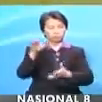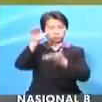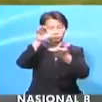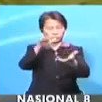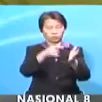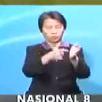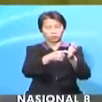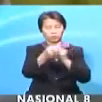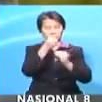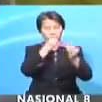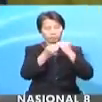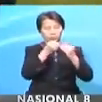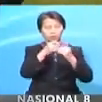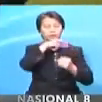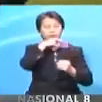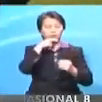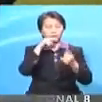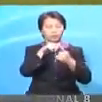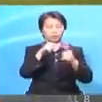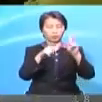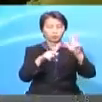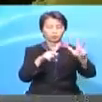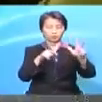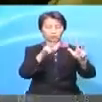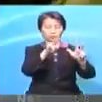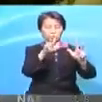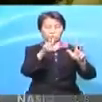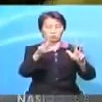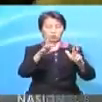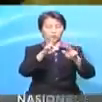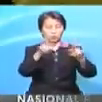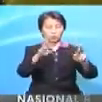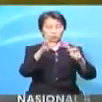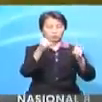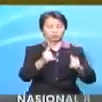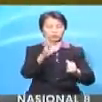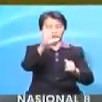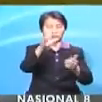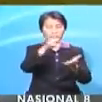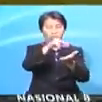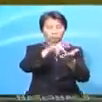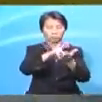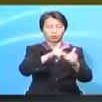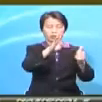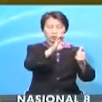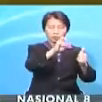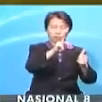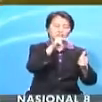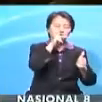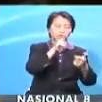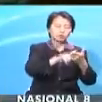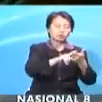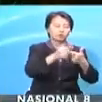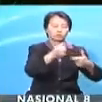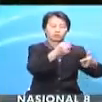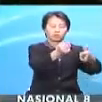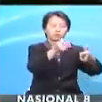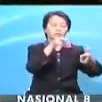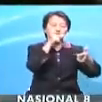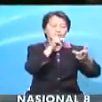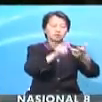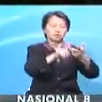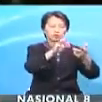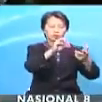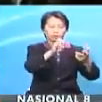keperluan asas dan makanan kering kepada 320.000 penduduk di 5 Depok yaitu bedong Kedah Sungai Bulo Selangor